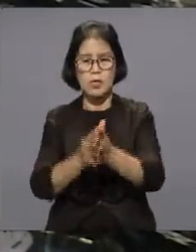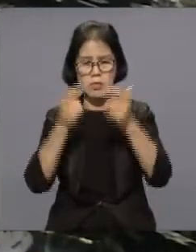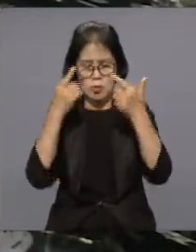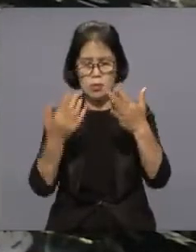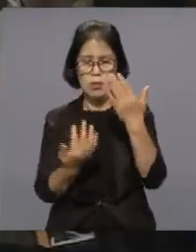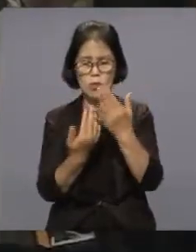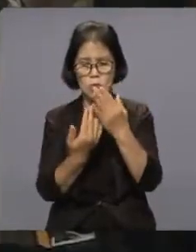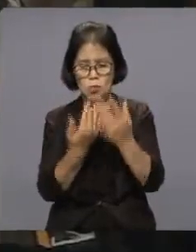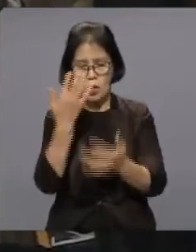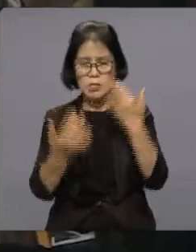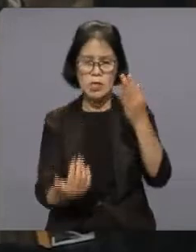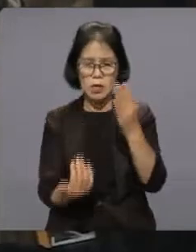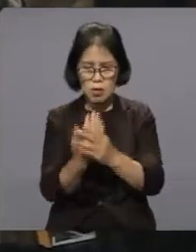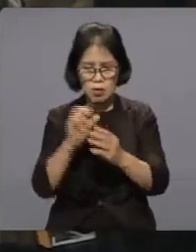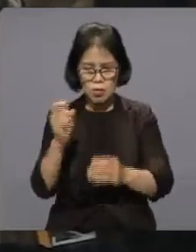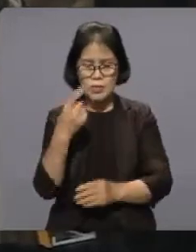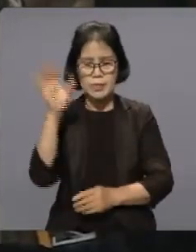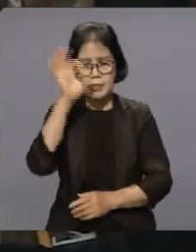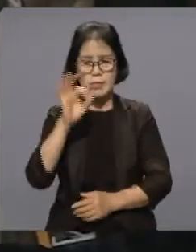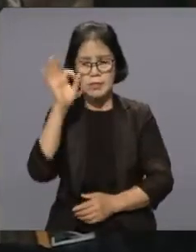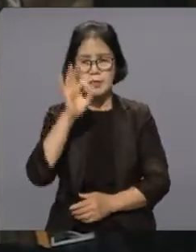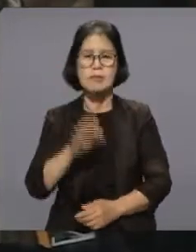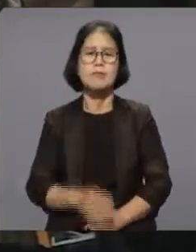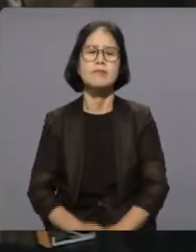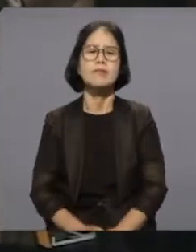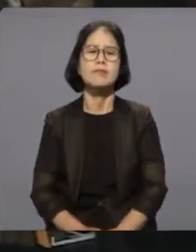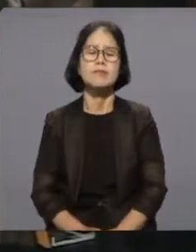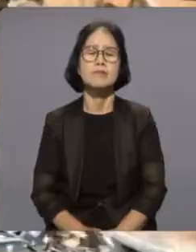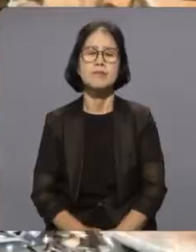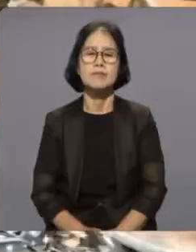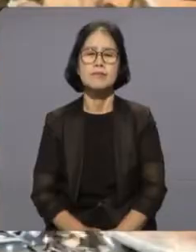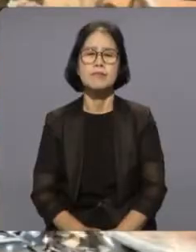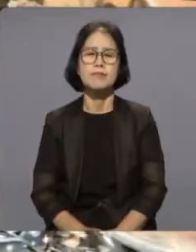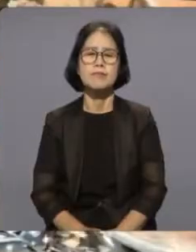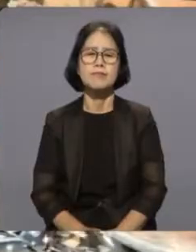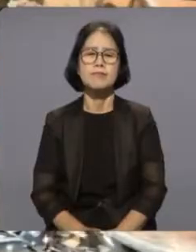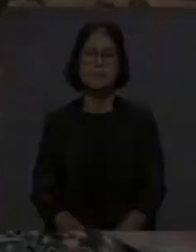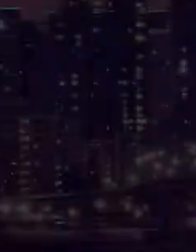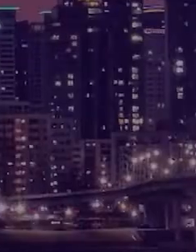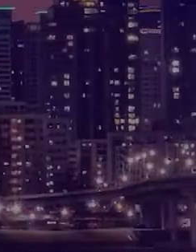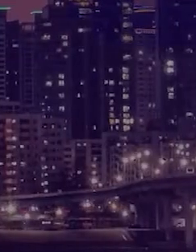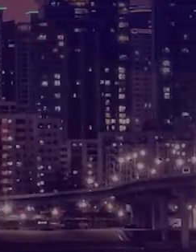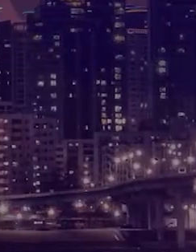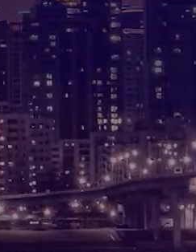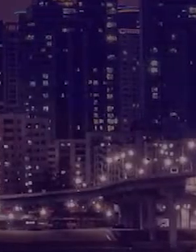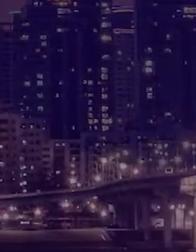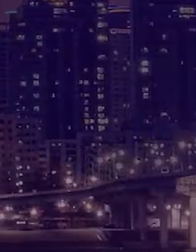화재 원인을 찾는 합동 감식을 진행합니다. OBS 뉴스 백소민입니다.